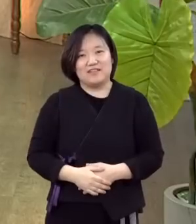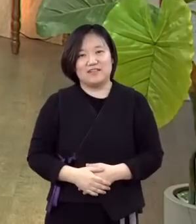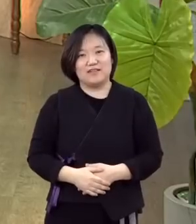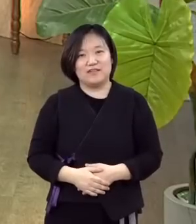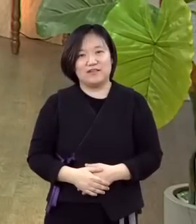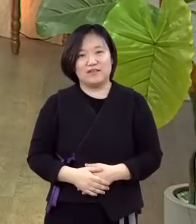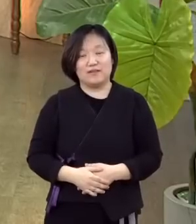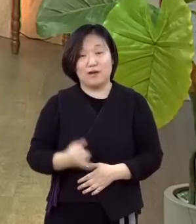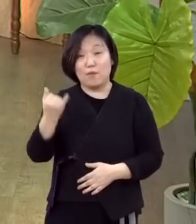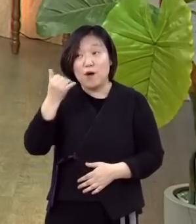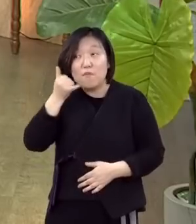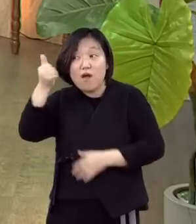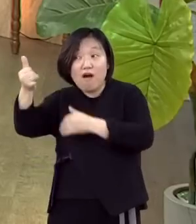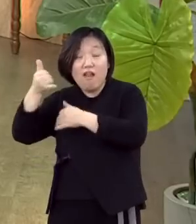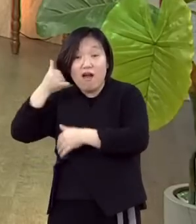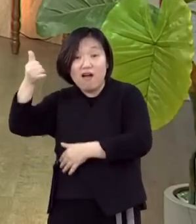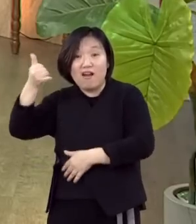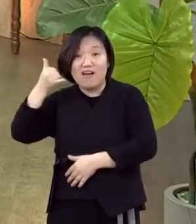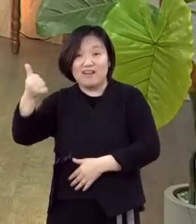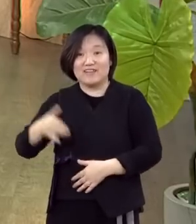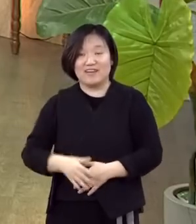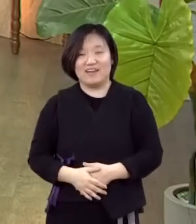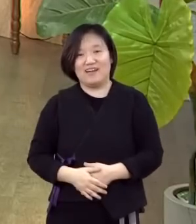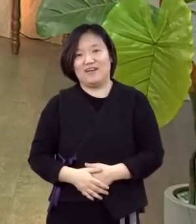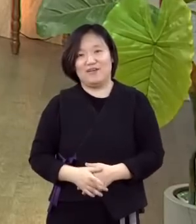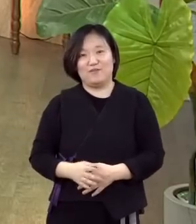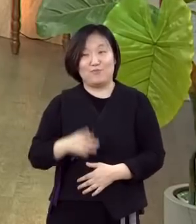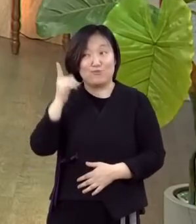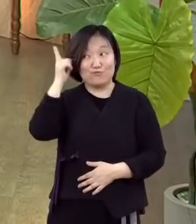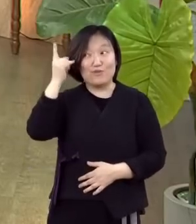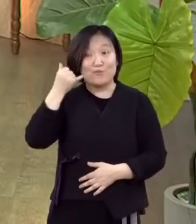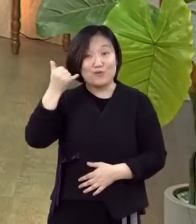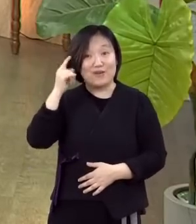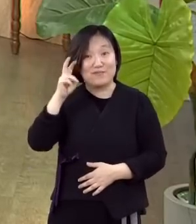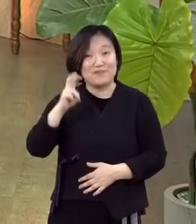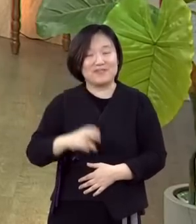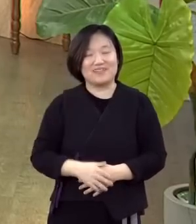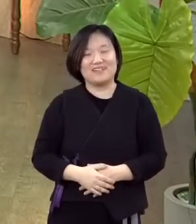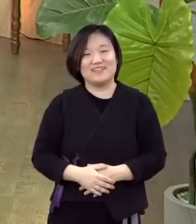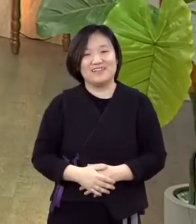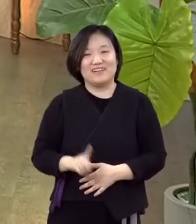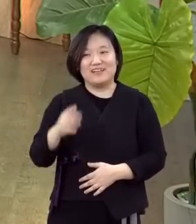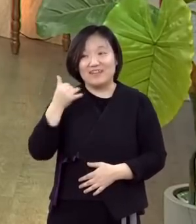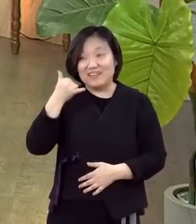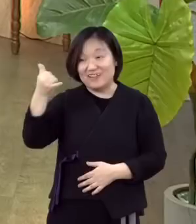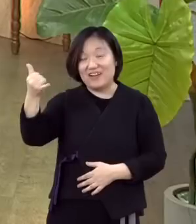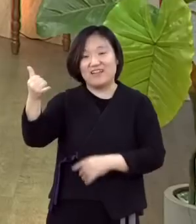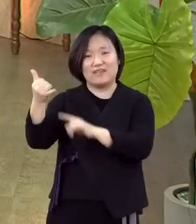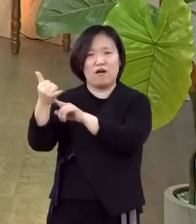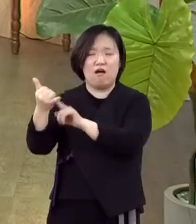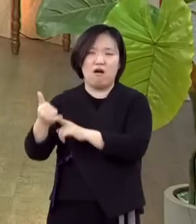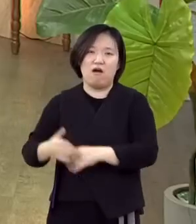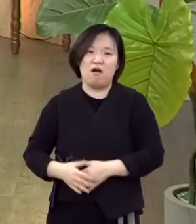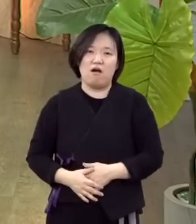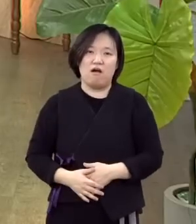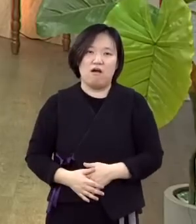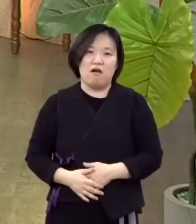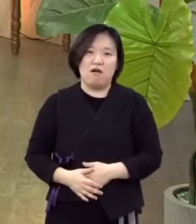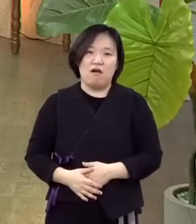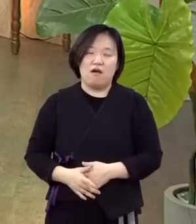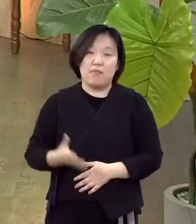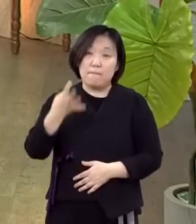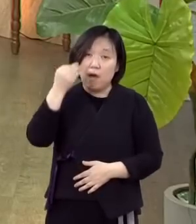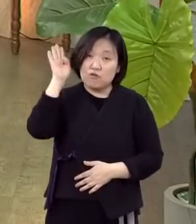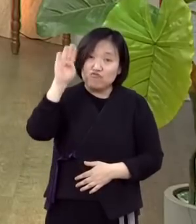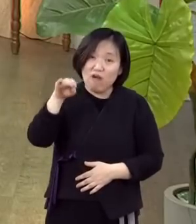주십시오."그녀는분명 어떤식으로든연락을했을거예요.요즘사람들은 휴대전화를쓰겠지만,그녀는 어떻게든전화를